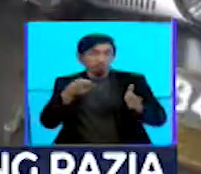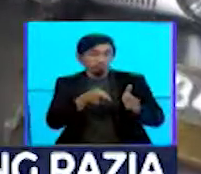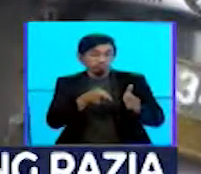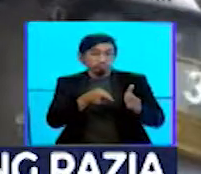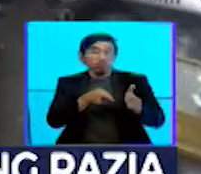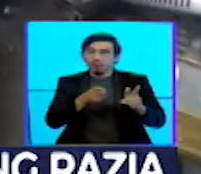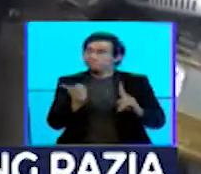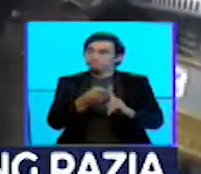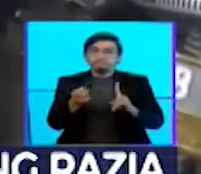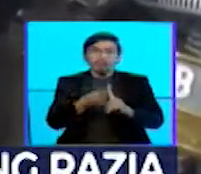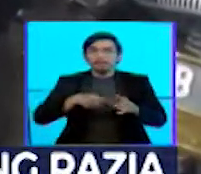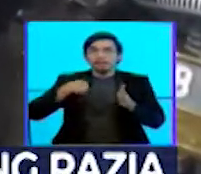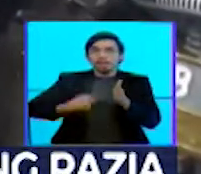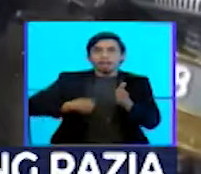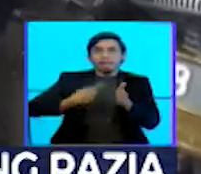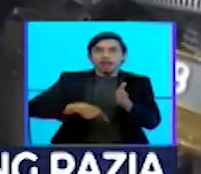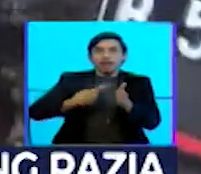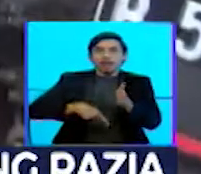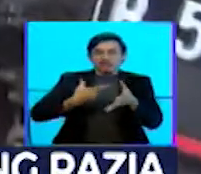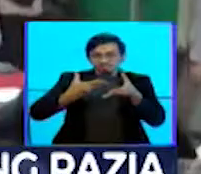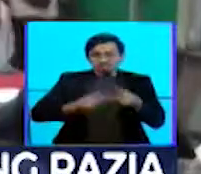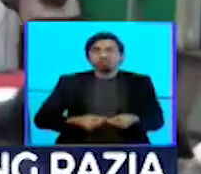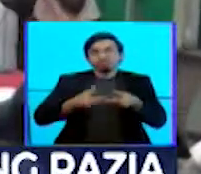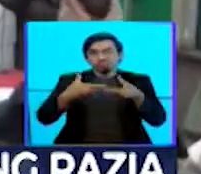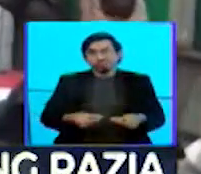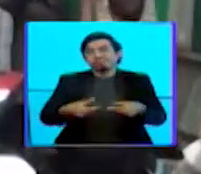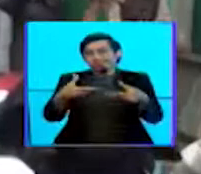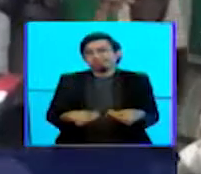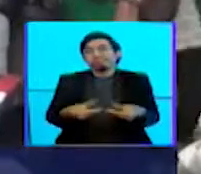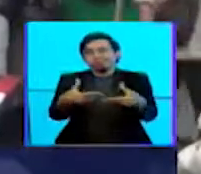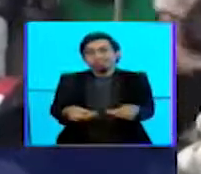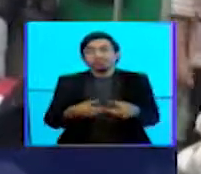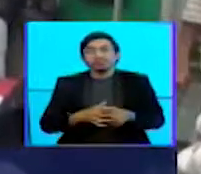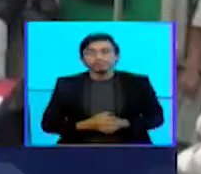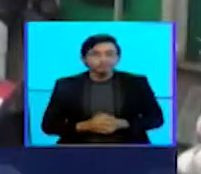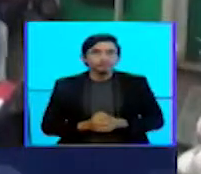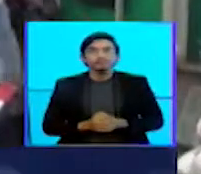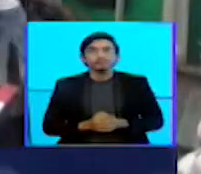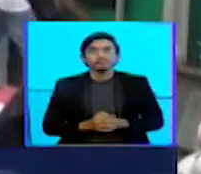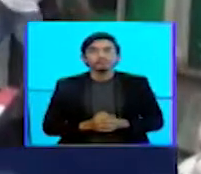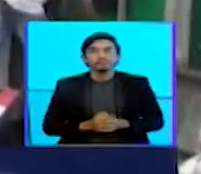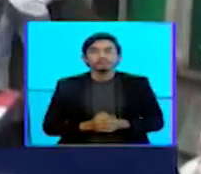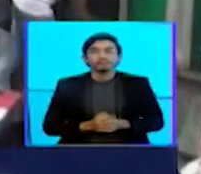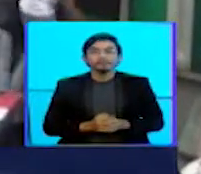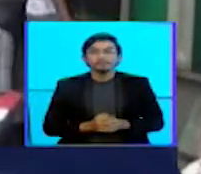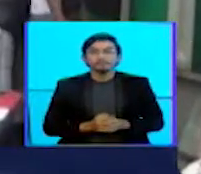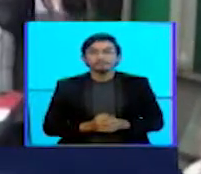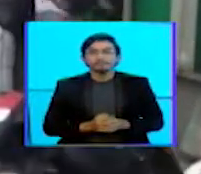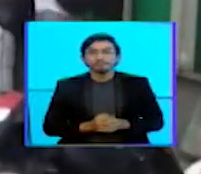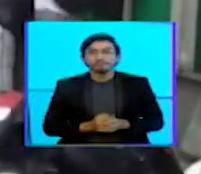dan mobil yang terparkir di bahu jalan. Sementara kita lagi menunggu truk sedang mengarah ke